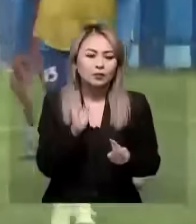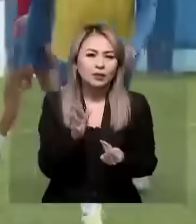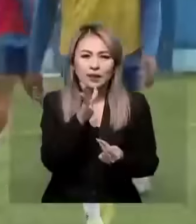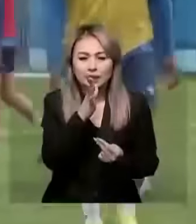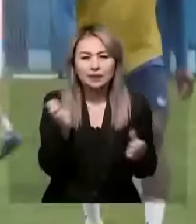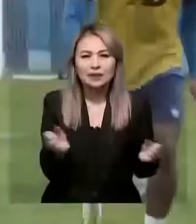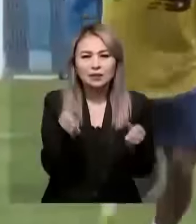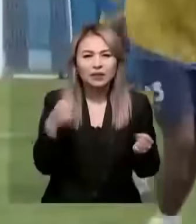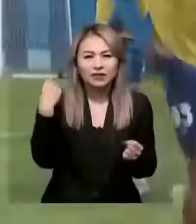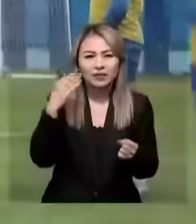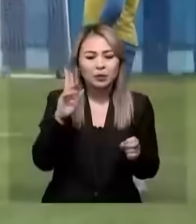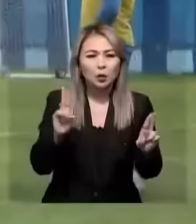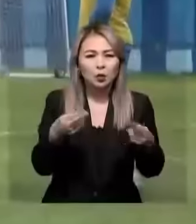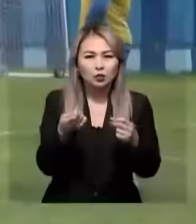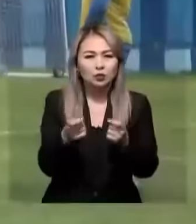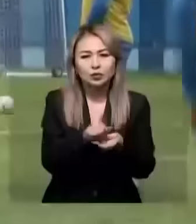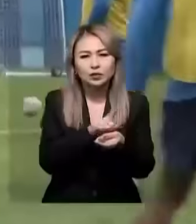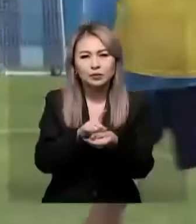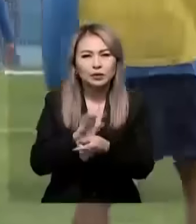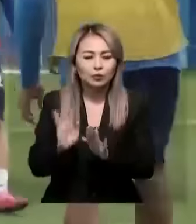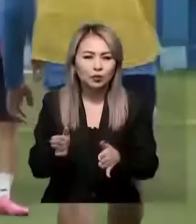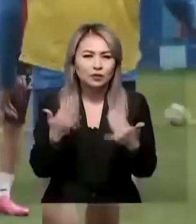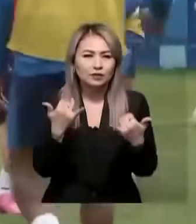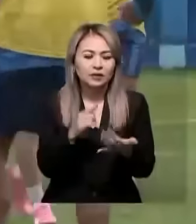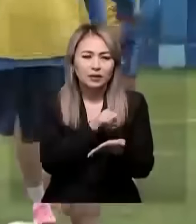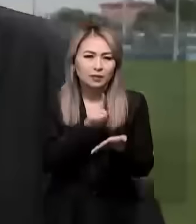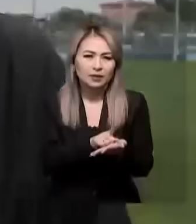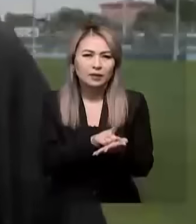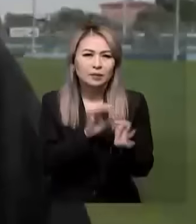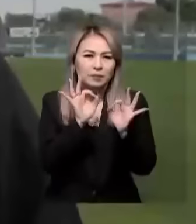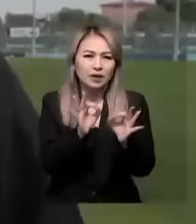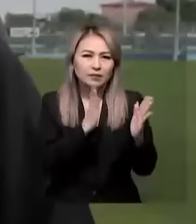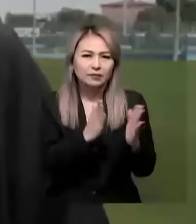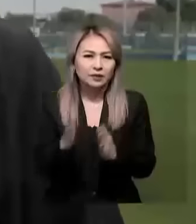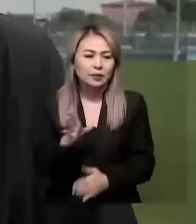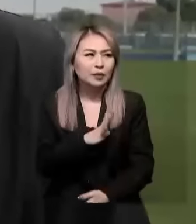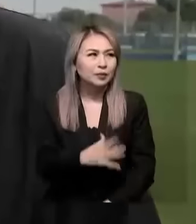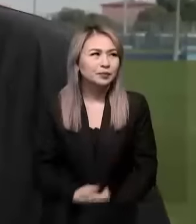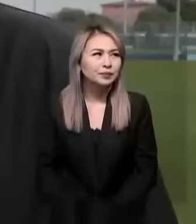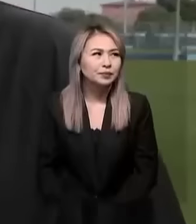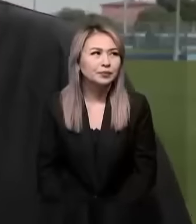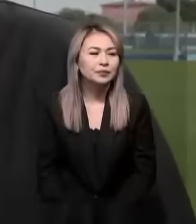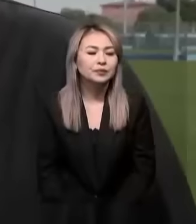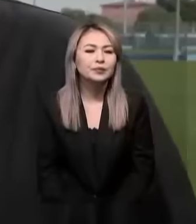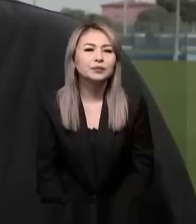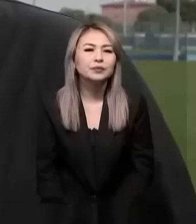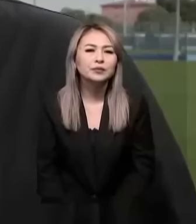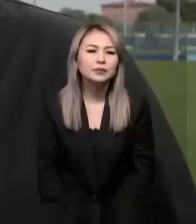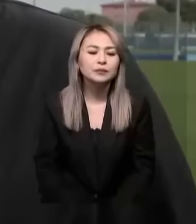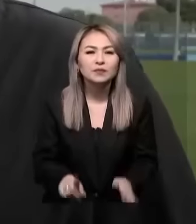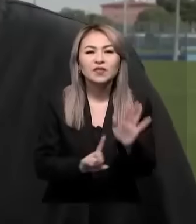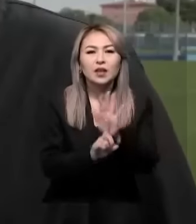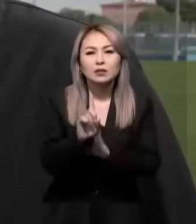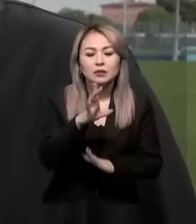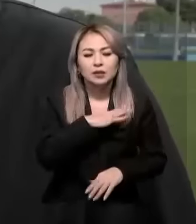үзіліс кезінде клуб біраз өзгеріс жасап, межелі міндеттерін айқындап алды. Önce Абат'a teşekkür ediyorum. Алдымен